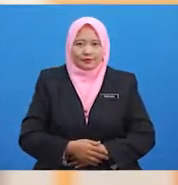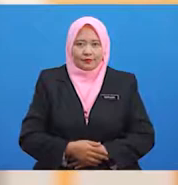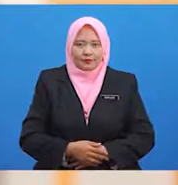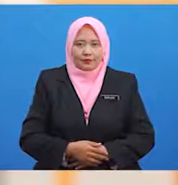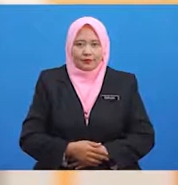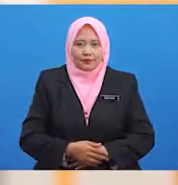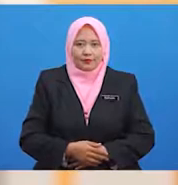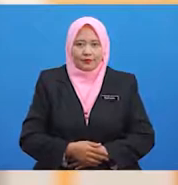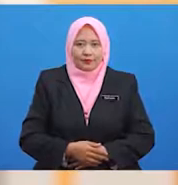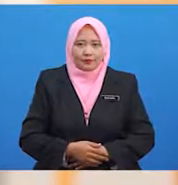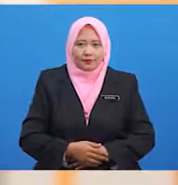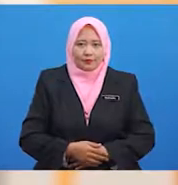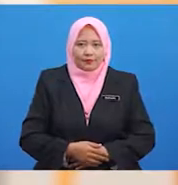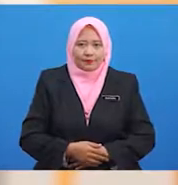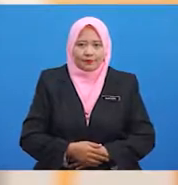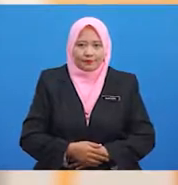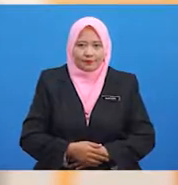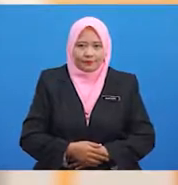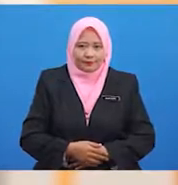di SMK Lasal Kelang.